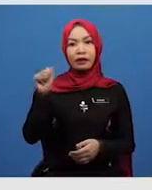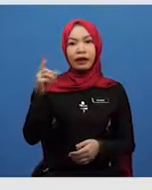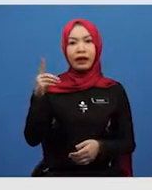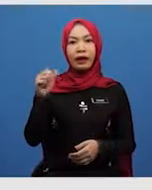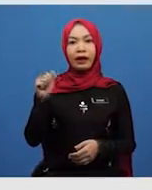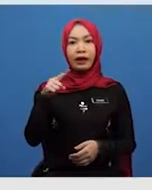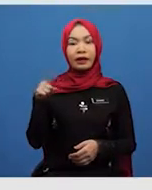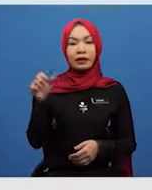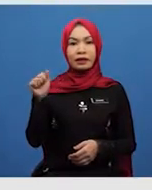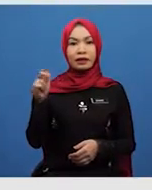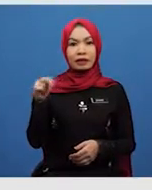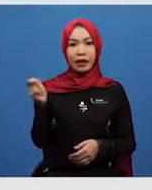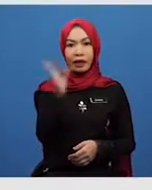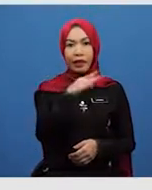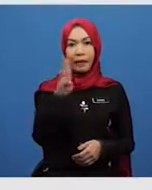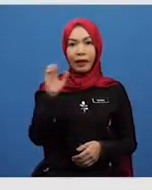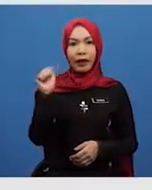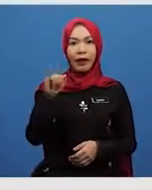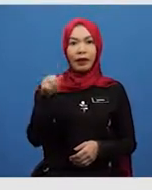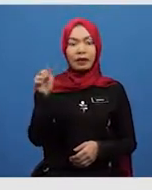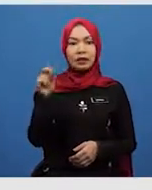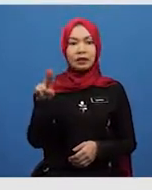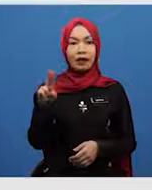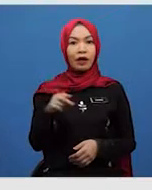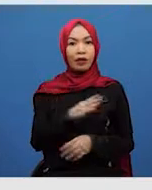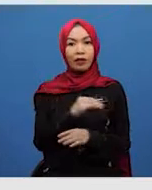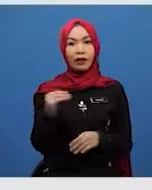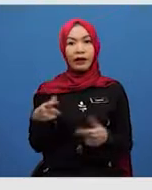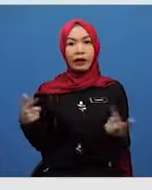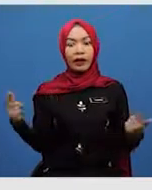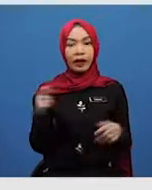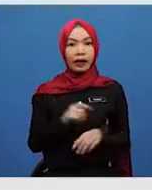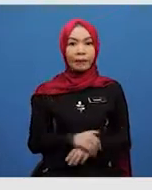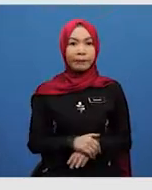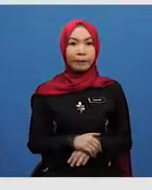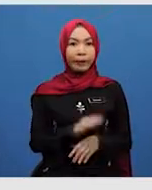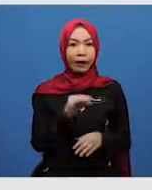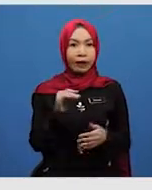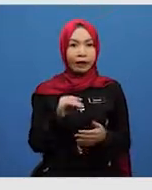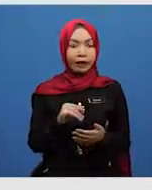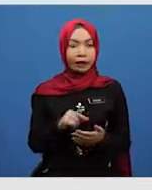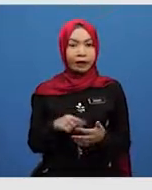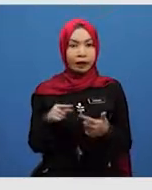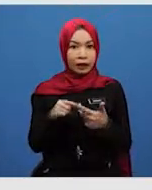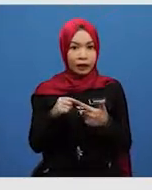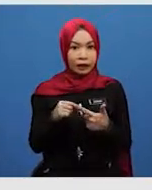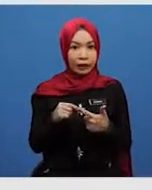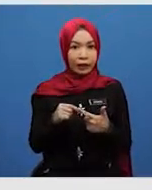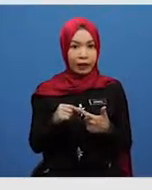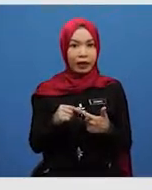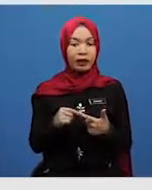sistem kesukuan di Sabah juga menjadikan pegangan kepada adat sebagai alat